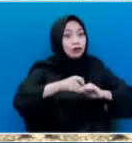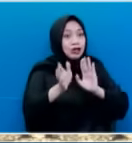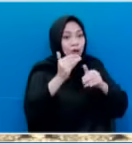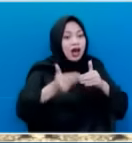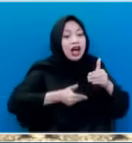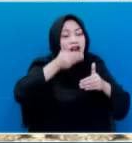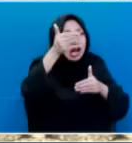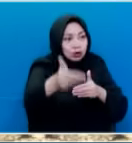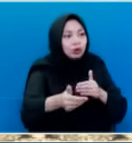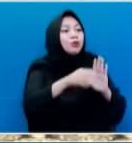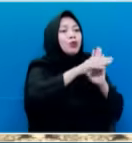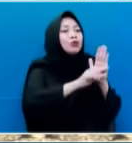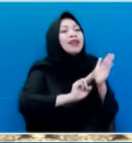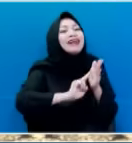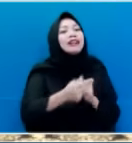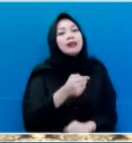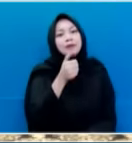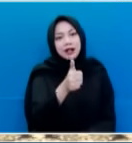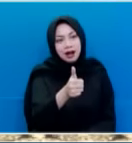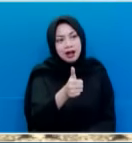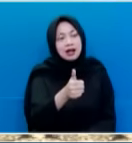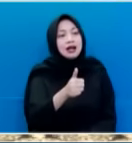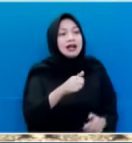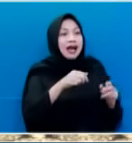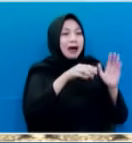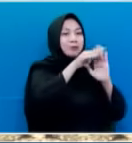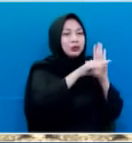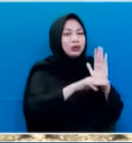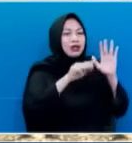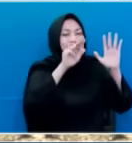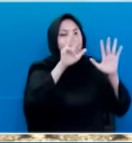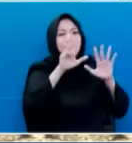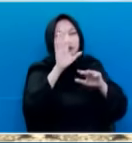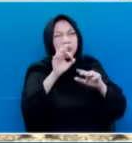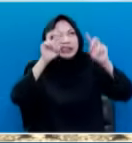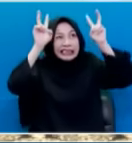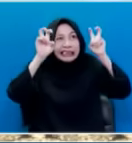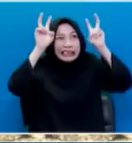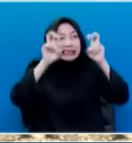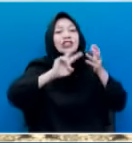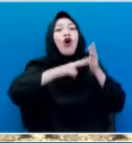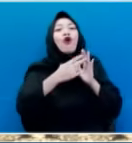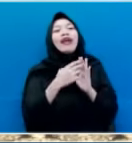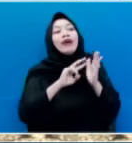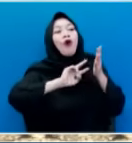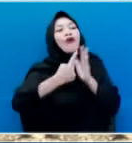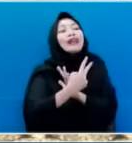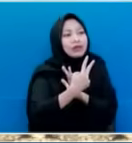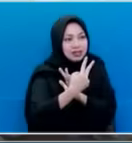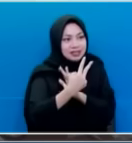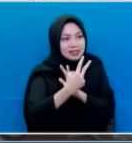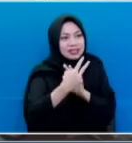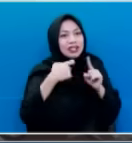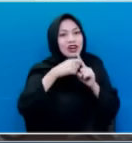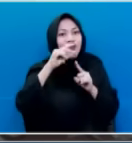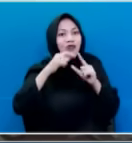Nah, dengan cara itulah putusan 90 sebenarnya dalam tanda kutip dikoreksi. Jadi memang harus nih, kalau enggak tidak ada gunanya juga kemarin